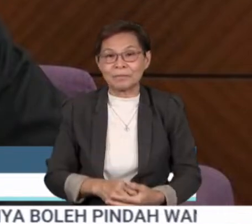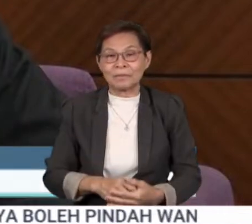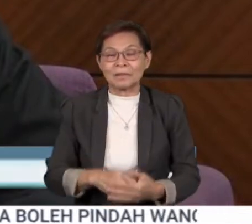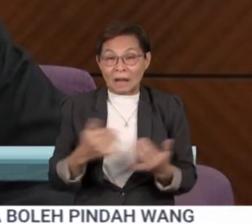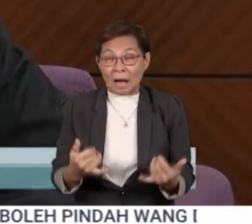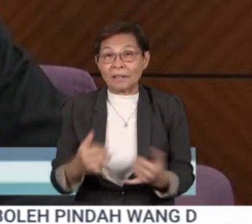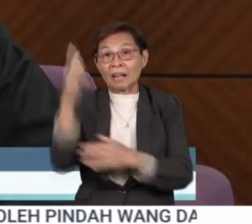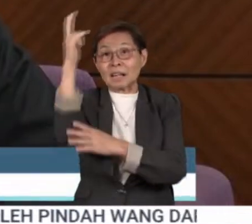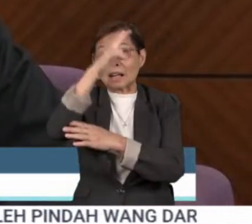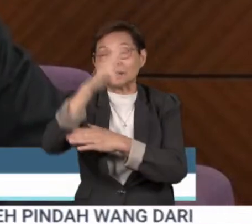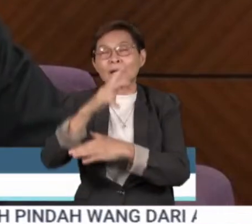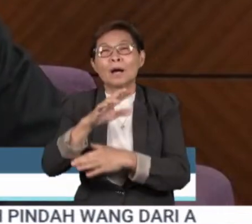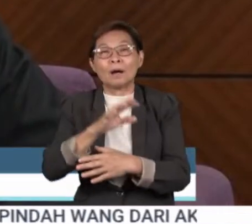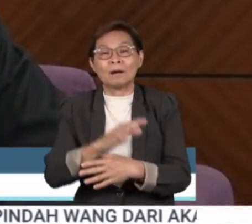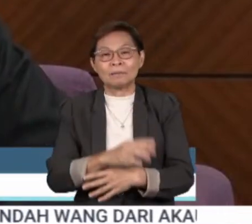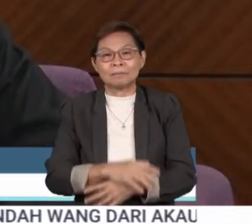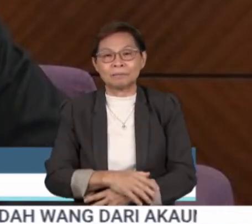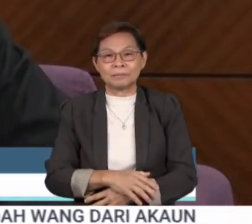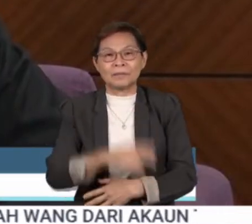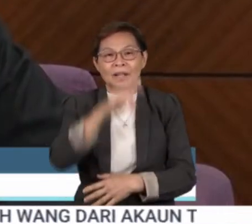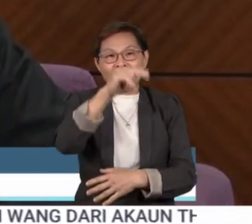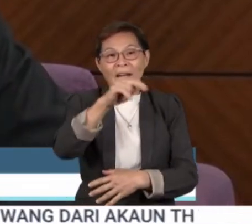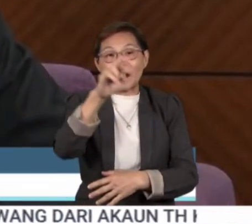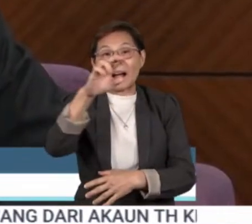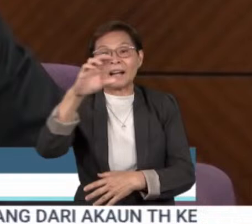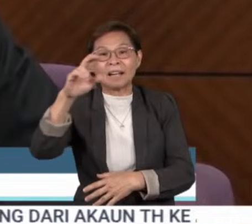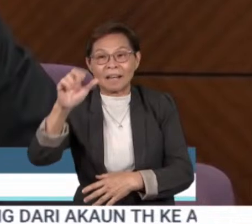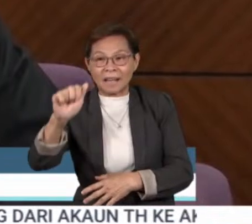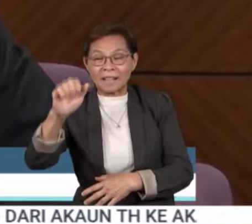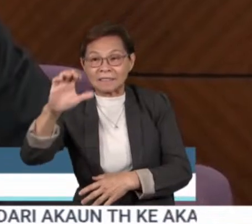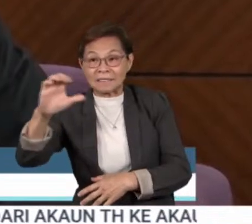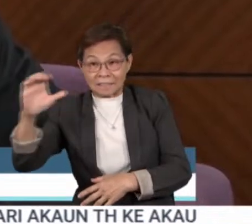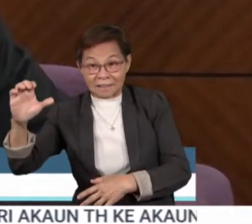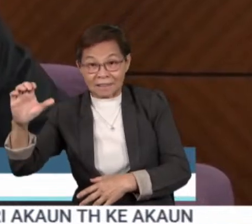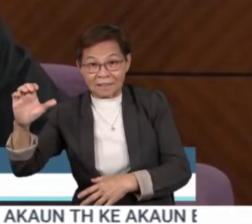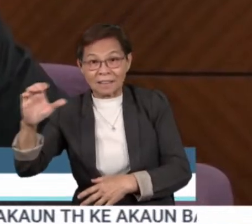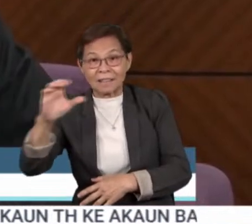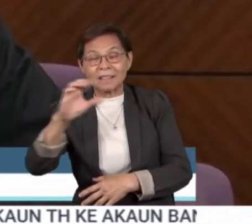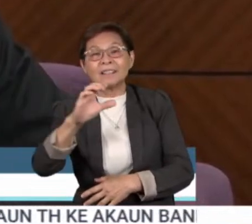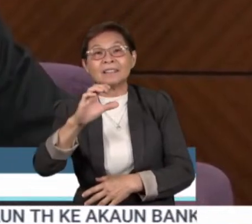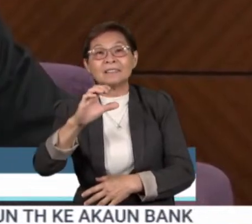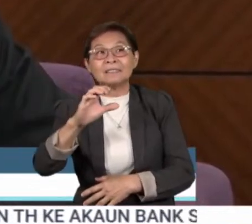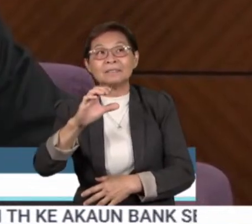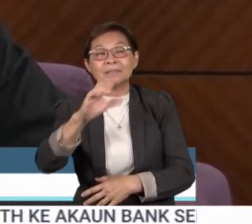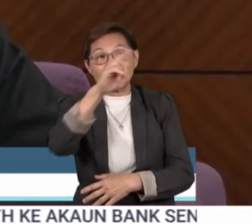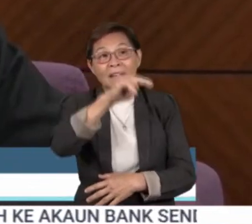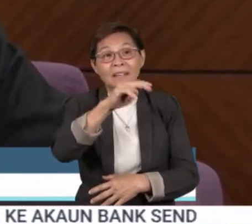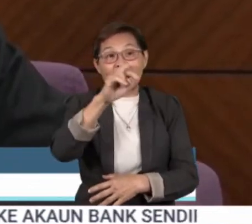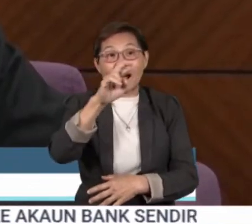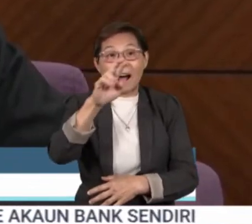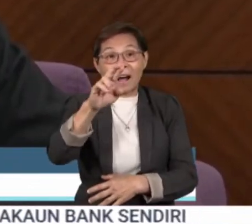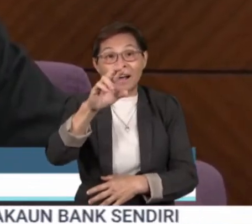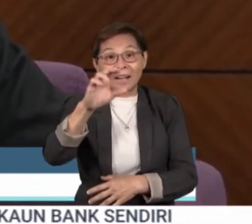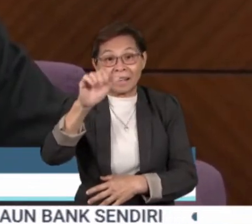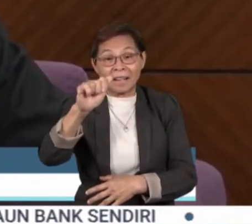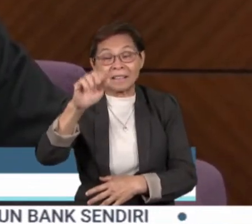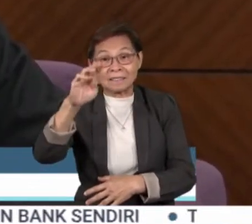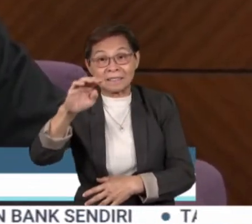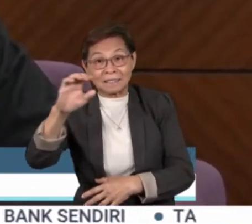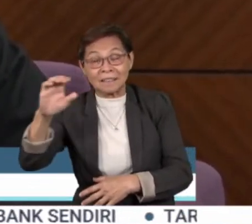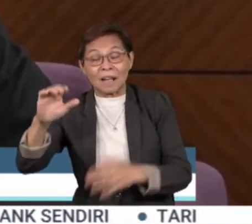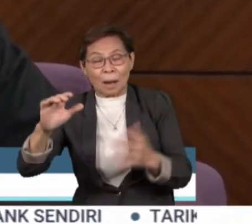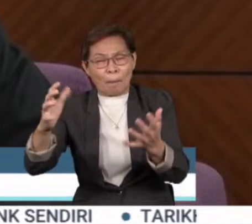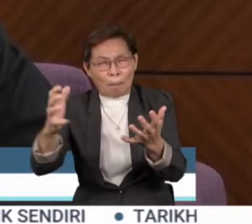kerajaan ingin ataupun pihak NRECC, Kementerian Sumber Asli Alam Sekitar dan Perubahan Iklim ingin